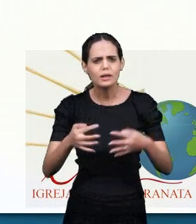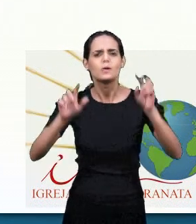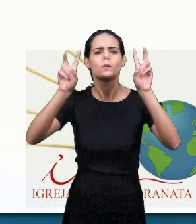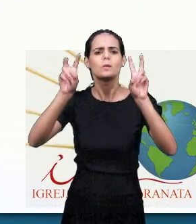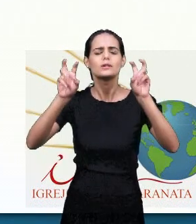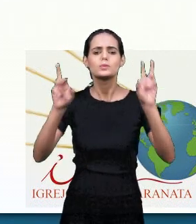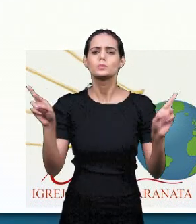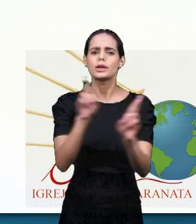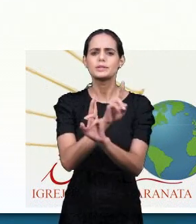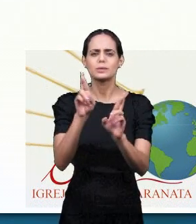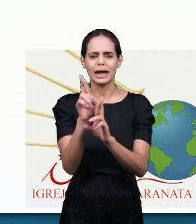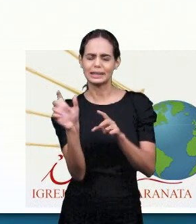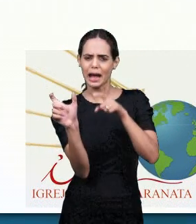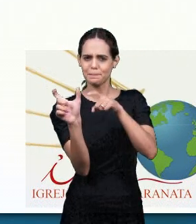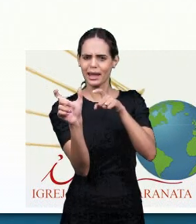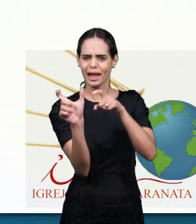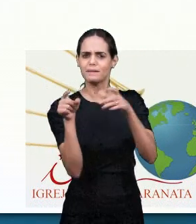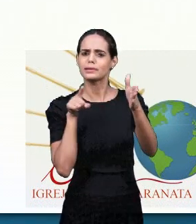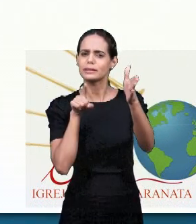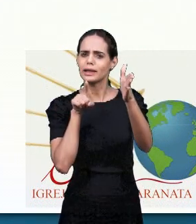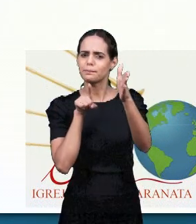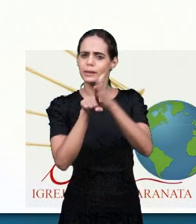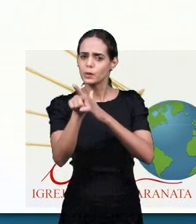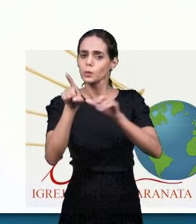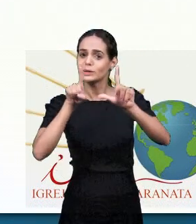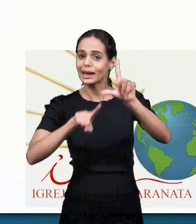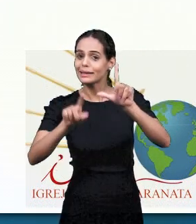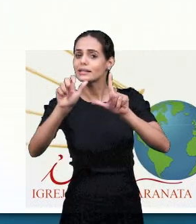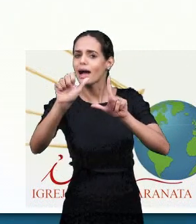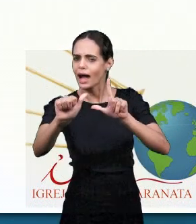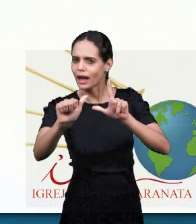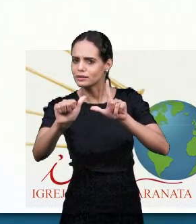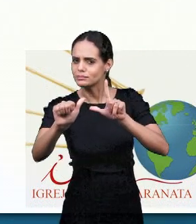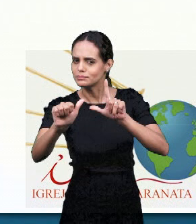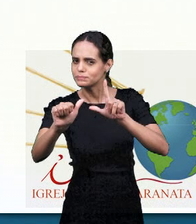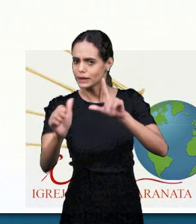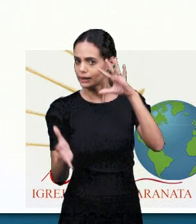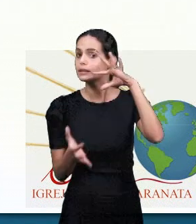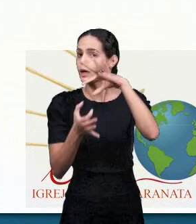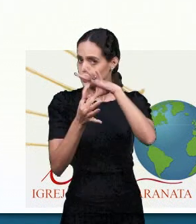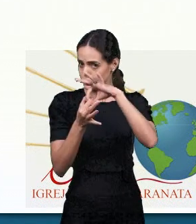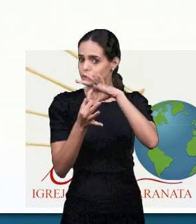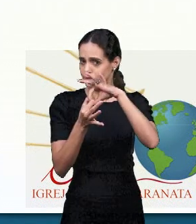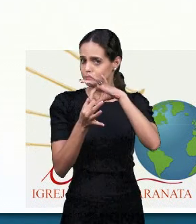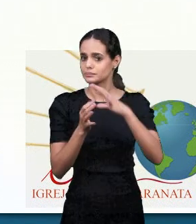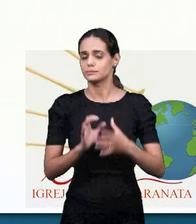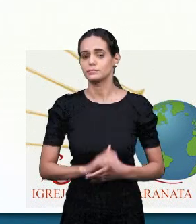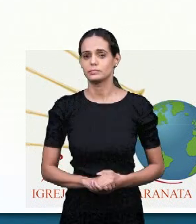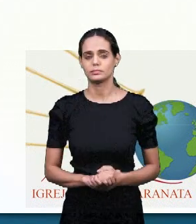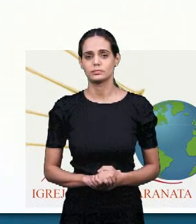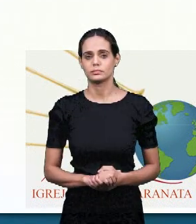lié à ce mot. Très bien. Ça, c'est la première question